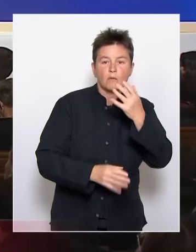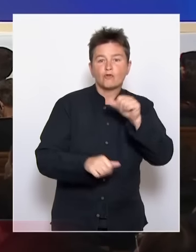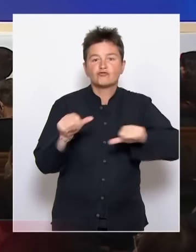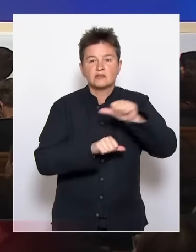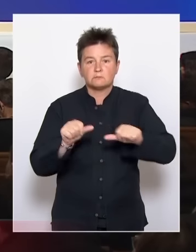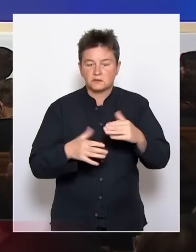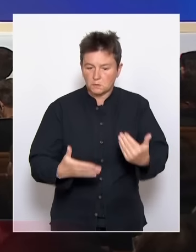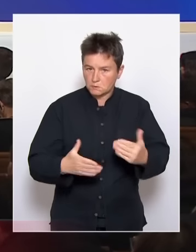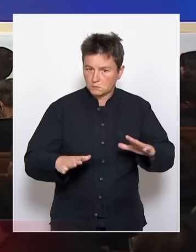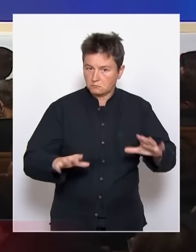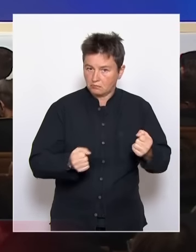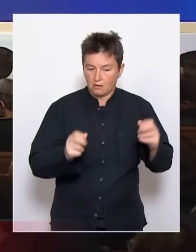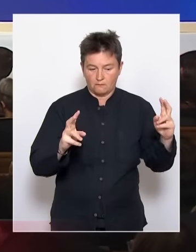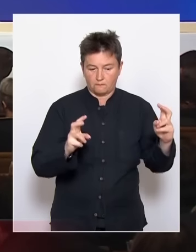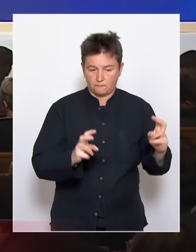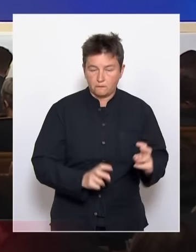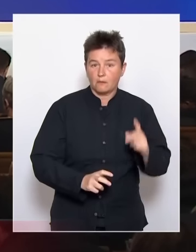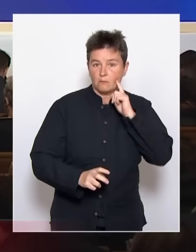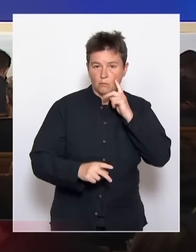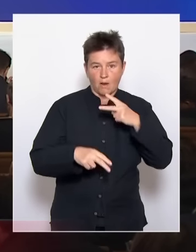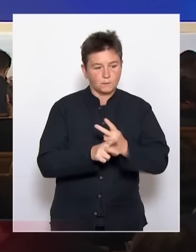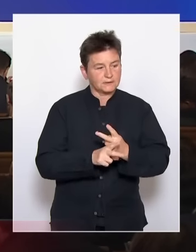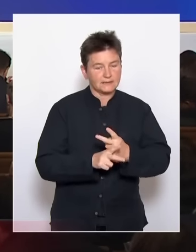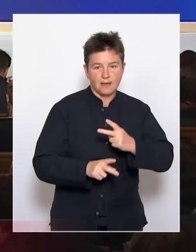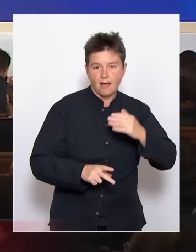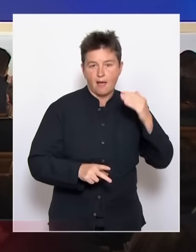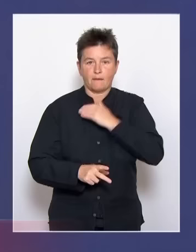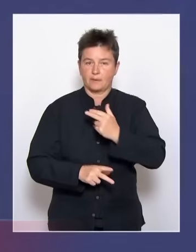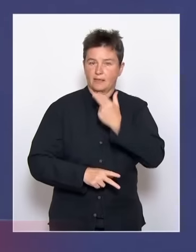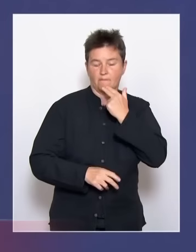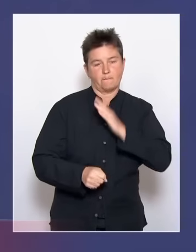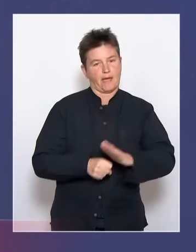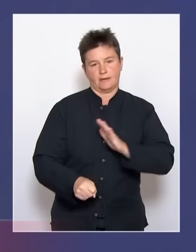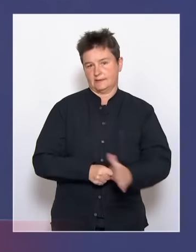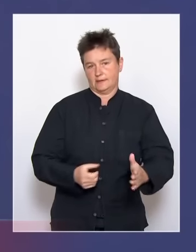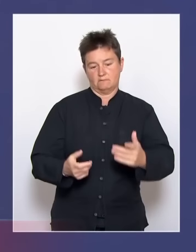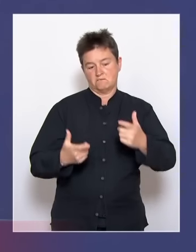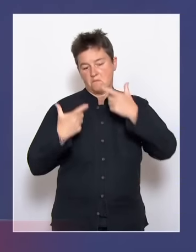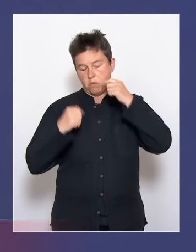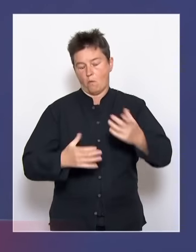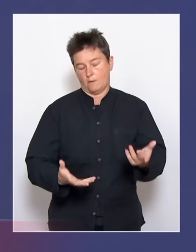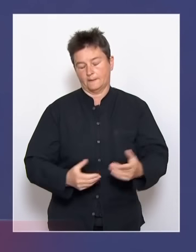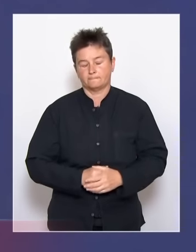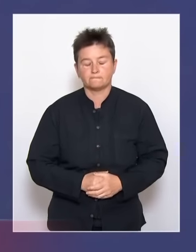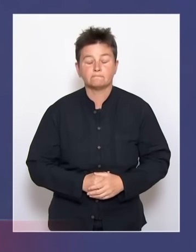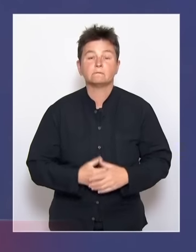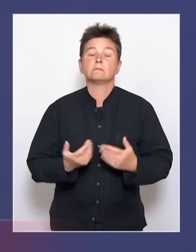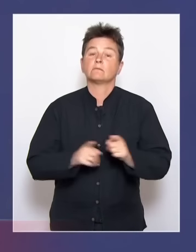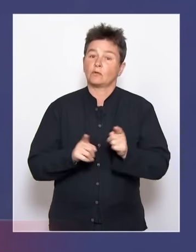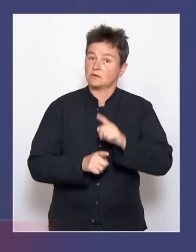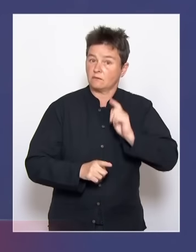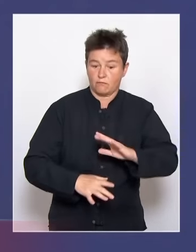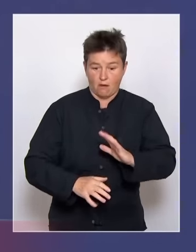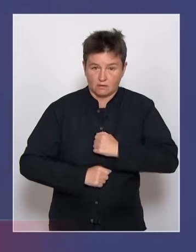on perd aujourd'hui des capacités parce que nos instruments ne sont pas assez rapides, efficaces, visibles. Mais nous devons aussi assumer